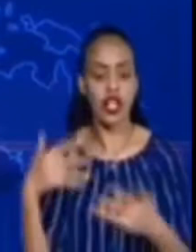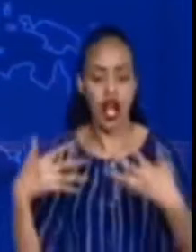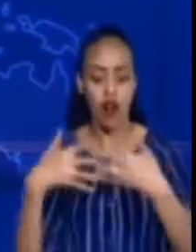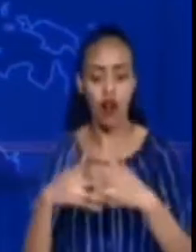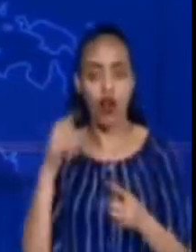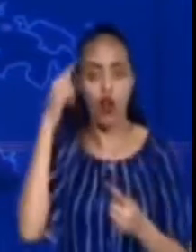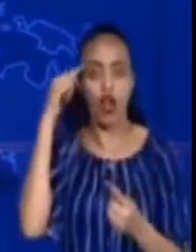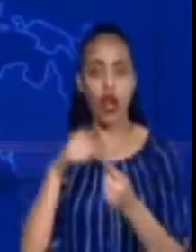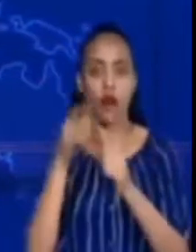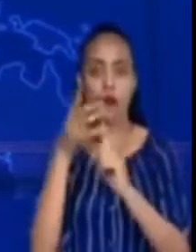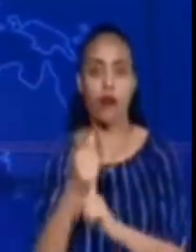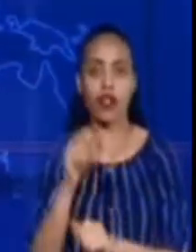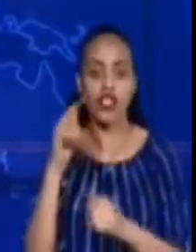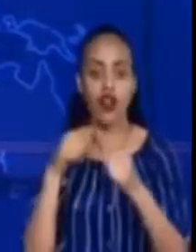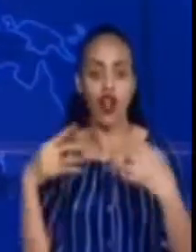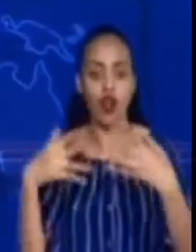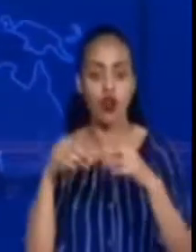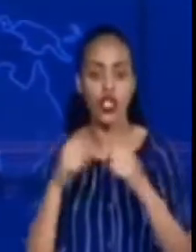ሐዋርያ